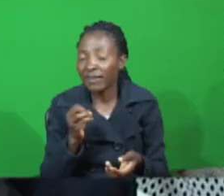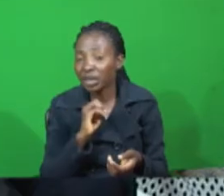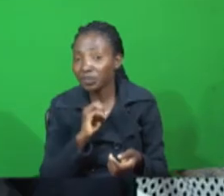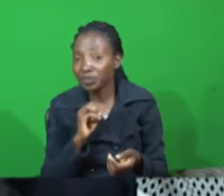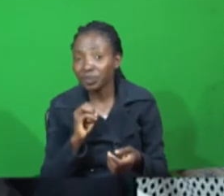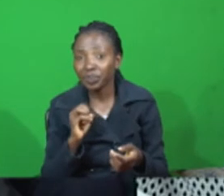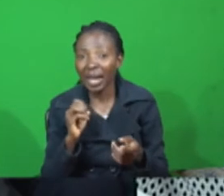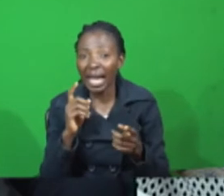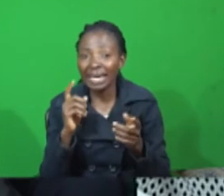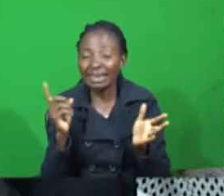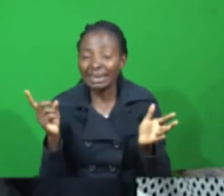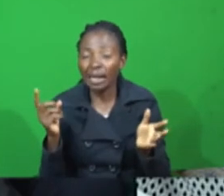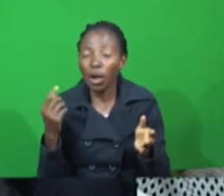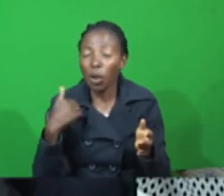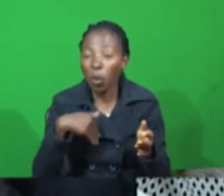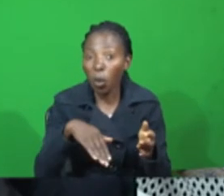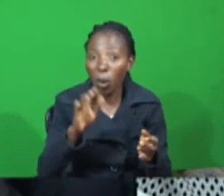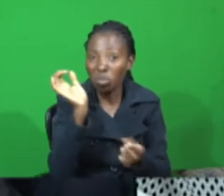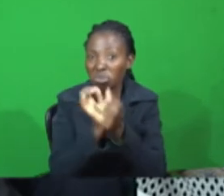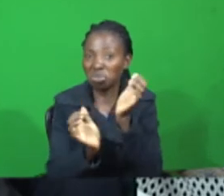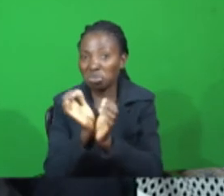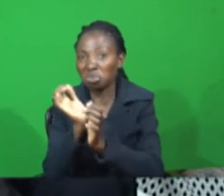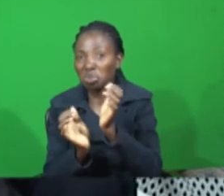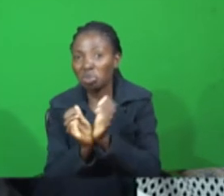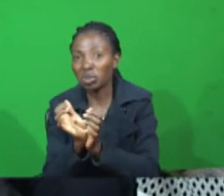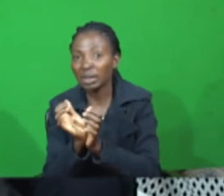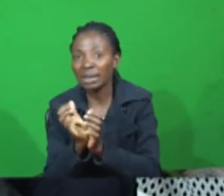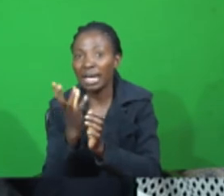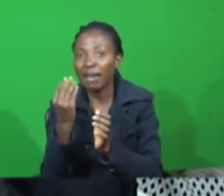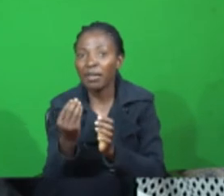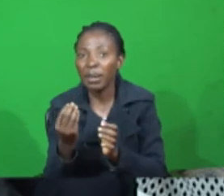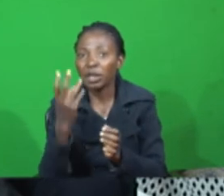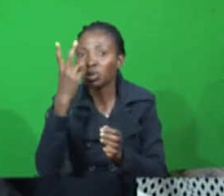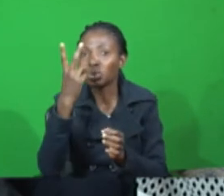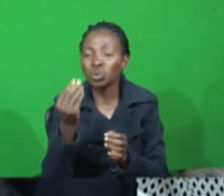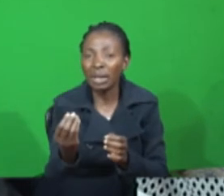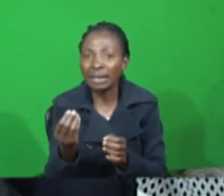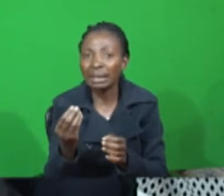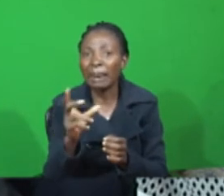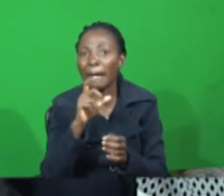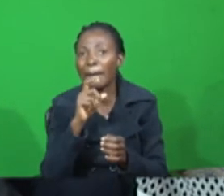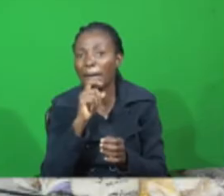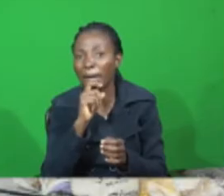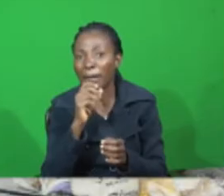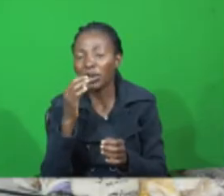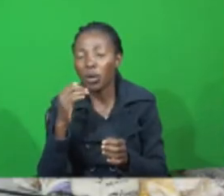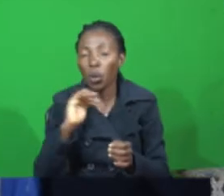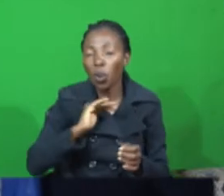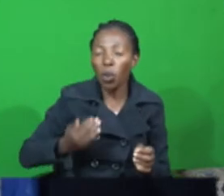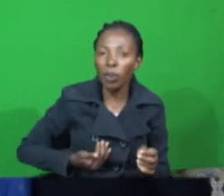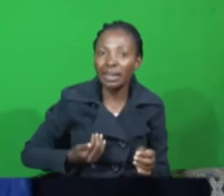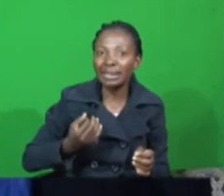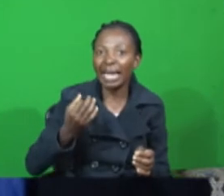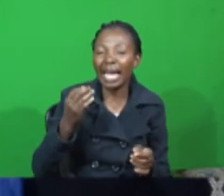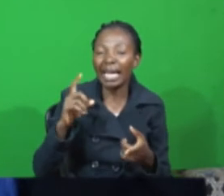kunenge kuchandira kuya ari mugwenzi kana muchuru pane parungori kana nemadzimai 20 iye ari 1 muchuru mugwenzi chaimo izvo